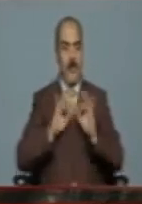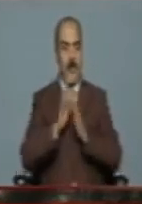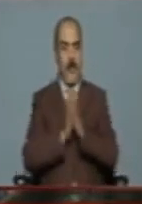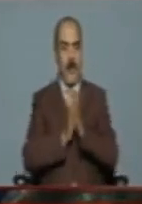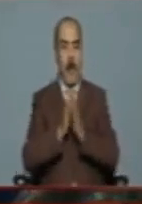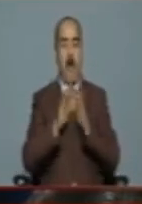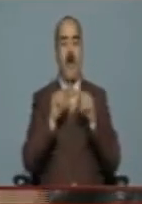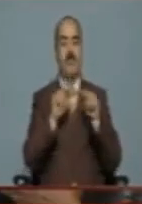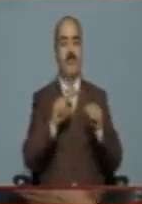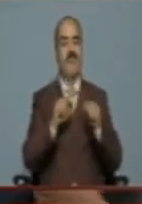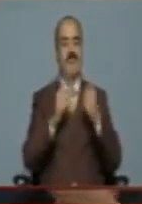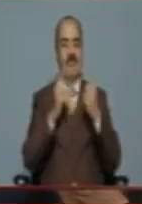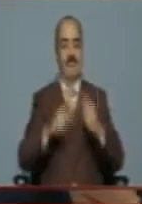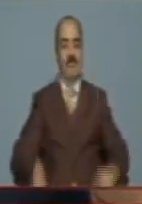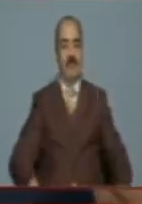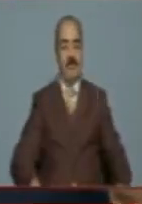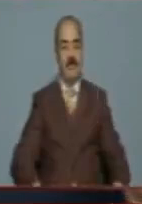المصريون.